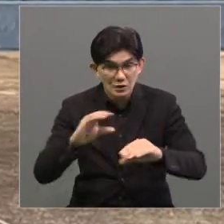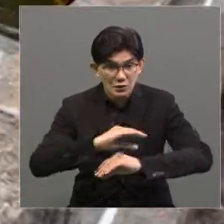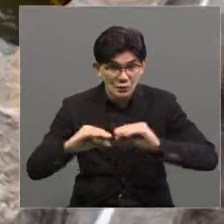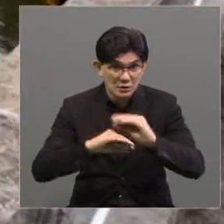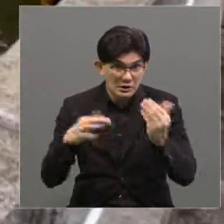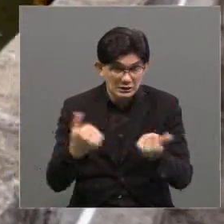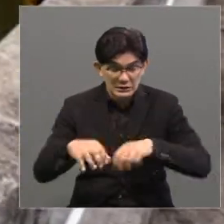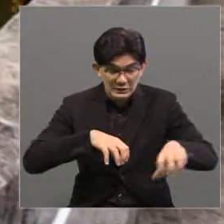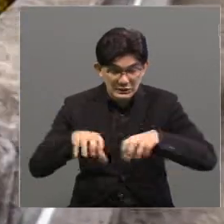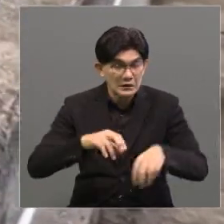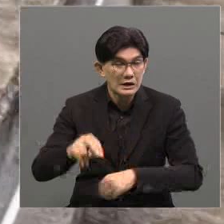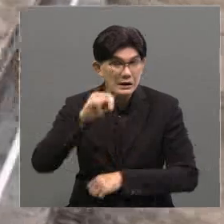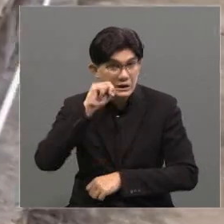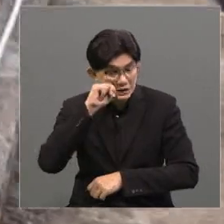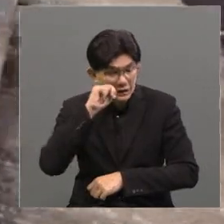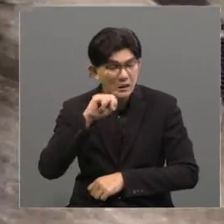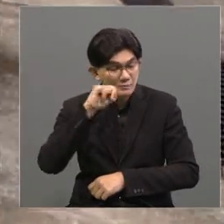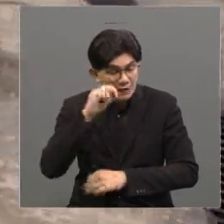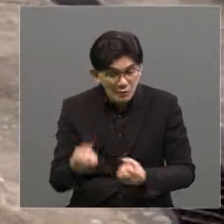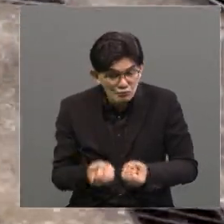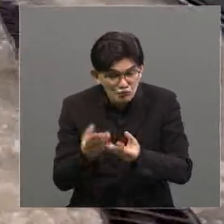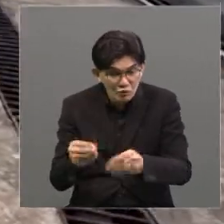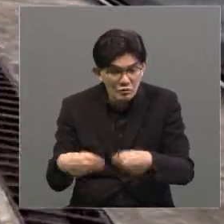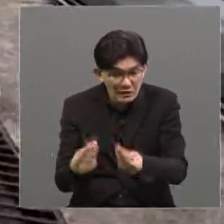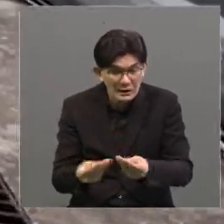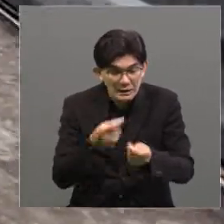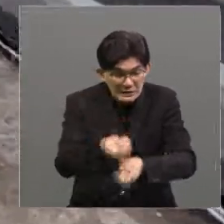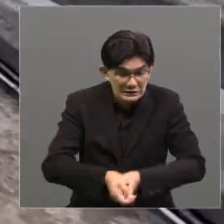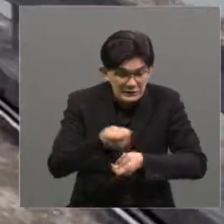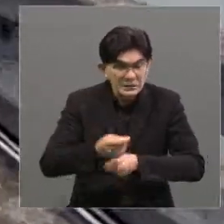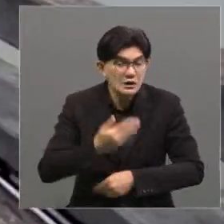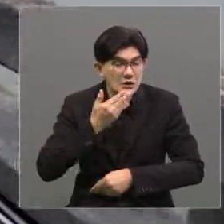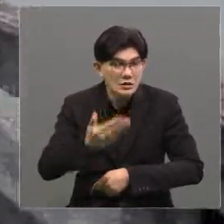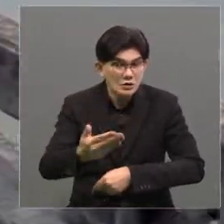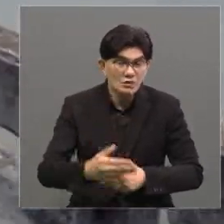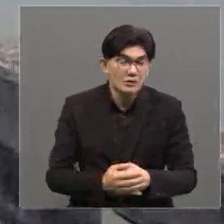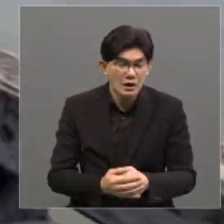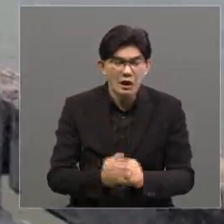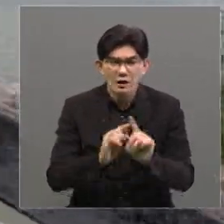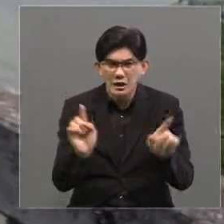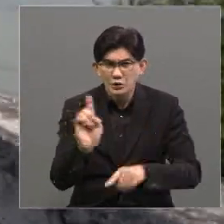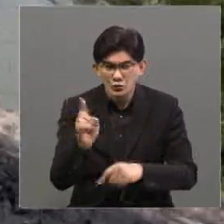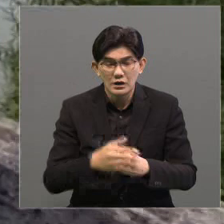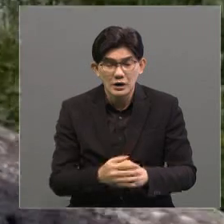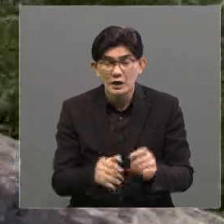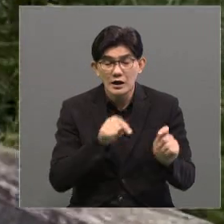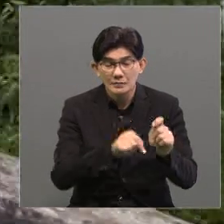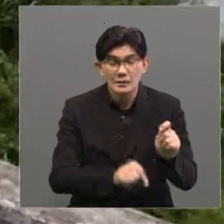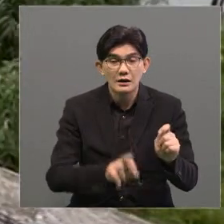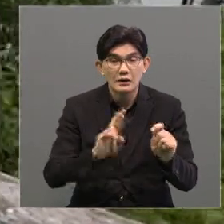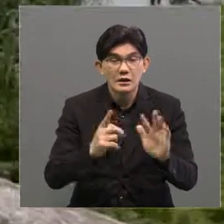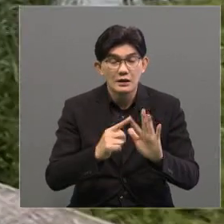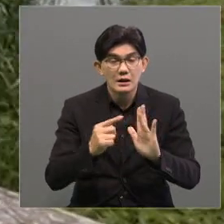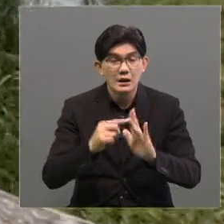ครับได้มีการบริหารจัดการและส่งน้ำสนับสนุนในพื้นที่ทางการเกษตรมาอย่างต่อเนื่องแต่เนื่องจากว่าพื้นที่ของอำเภอระโนดเนี่ย